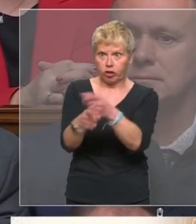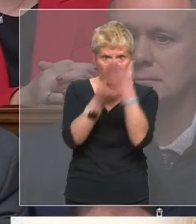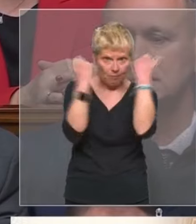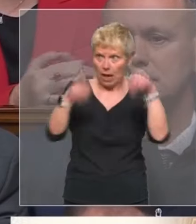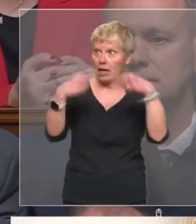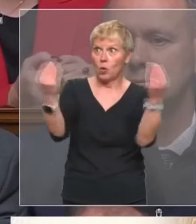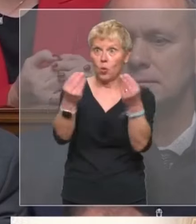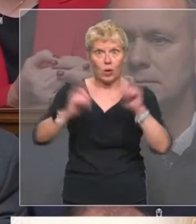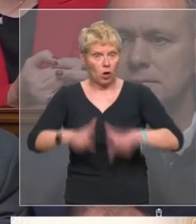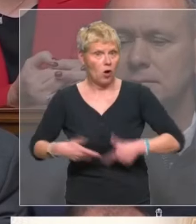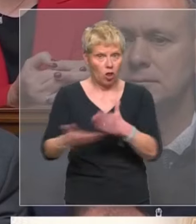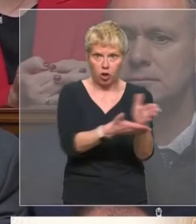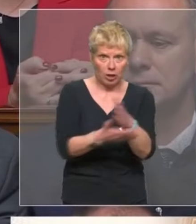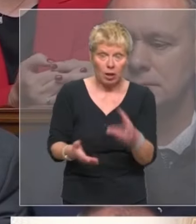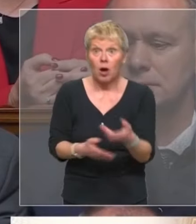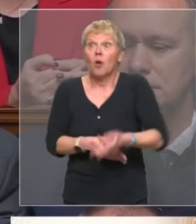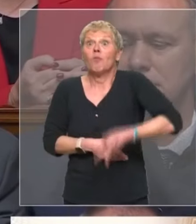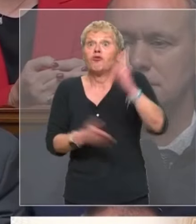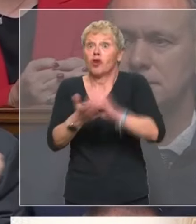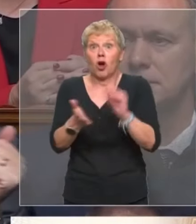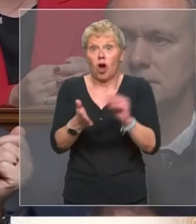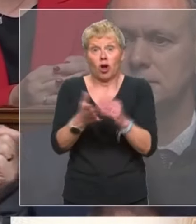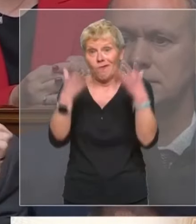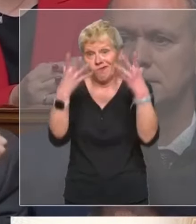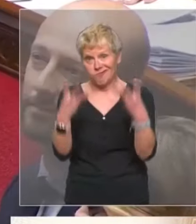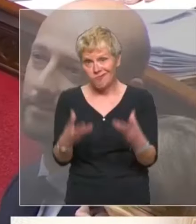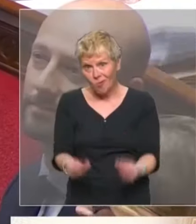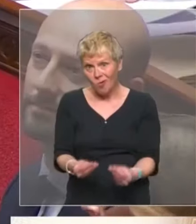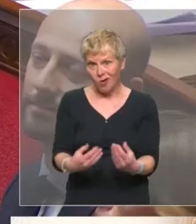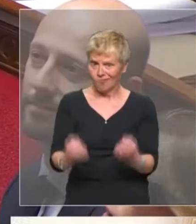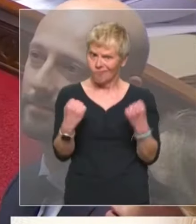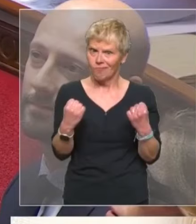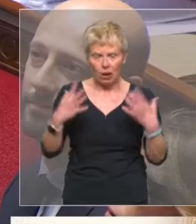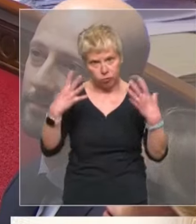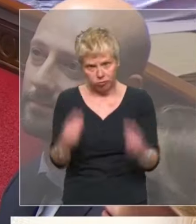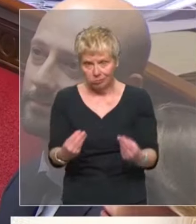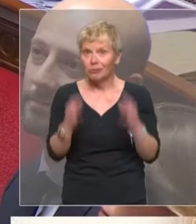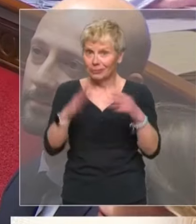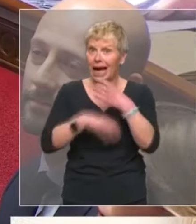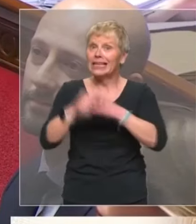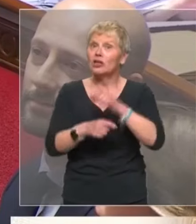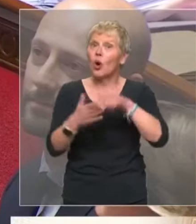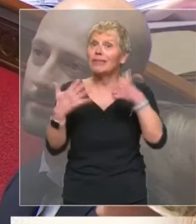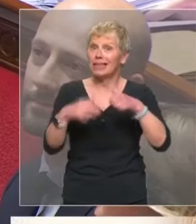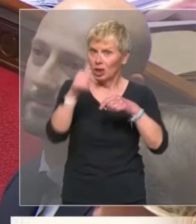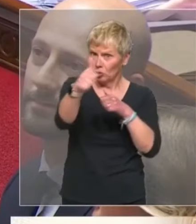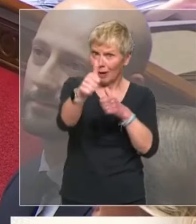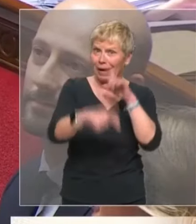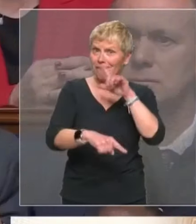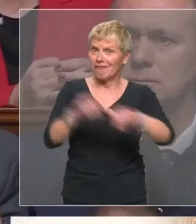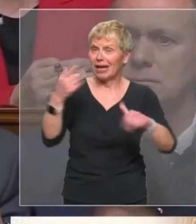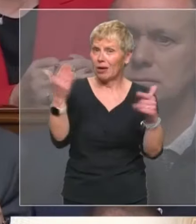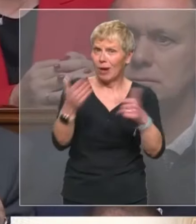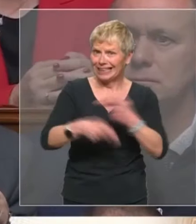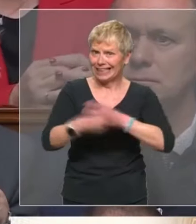et pire encore surtout sans colonne vertébrale n'est-ce pas vous madame la ministre qui 16 qualifié de faribol